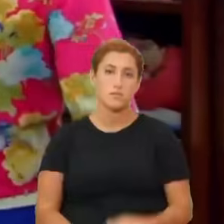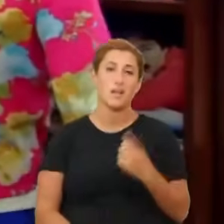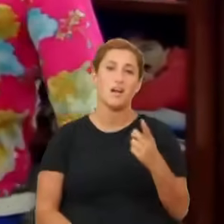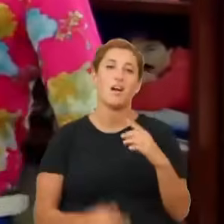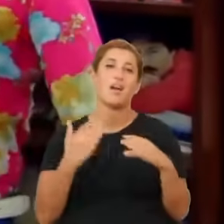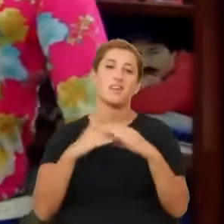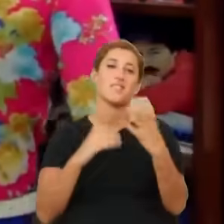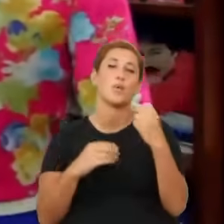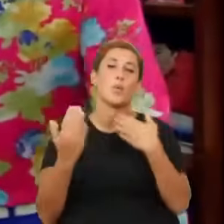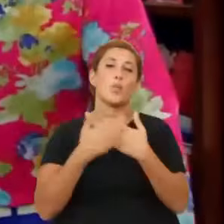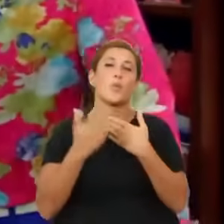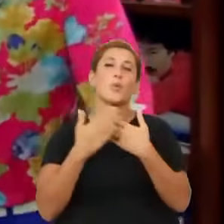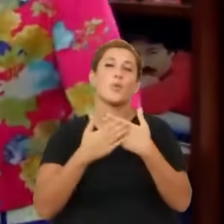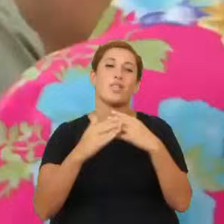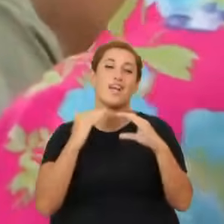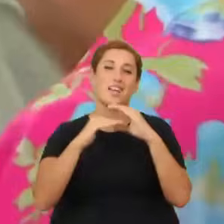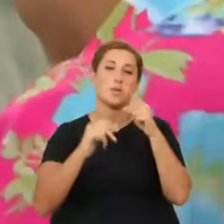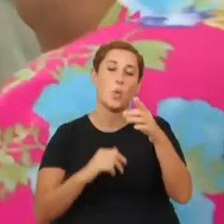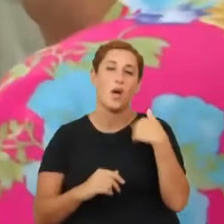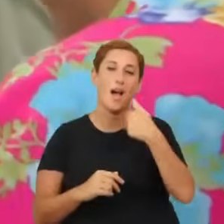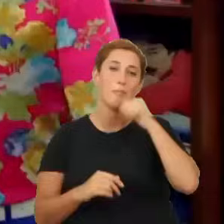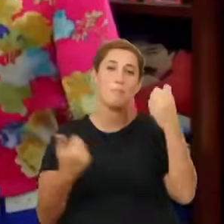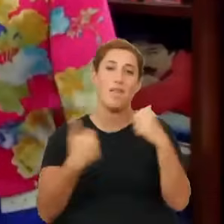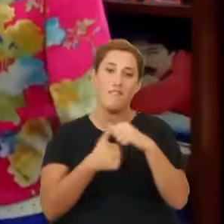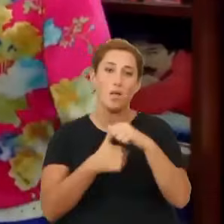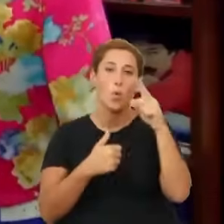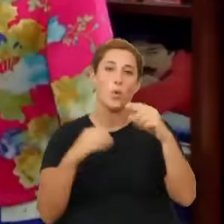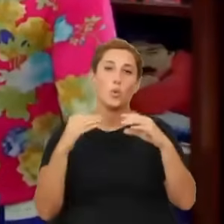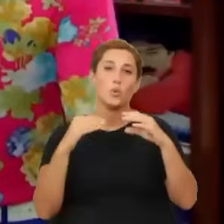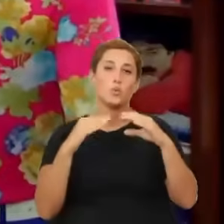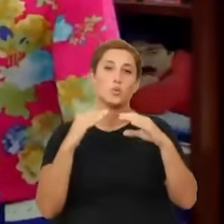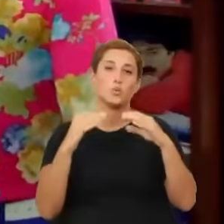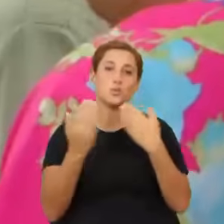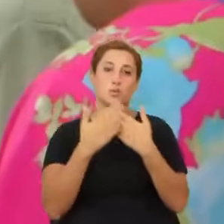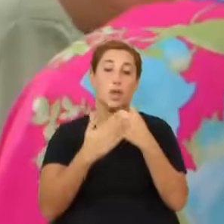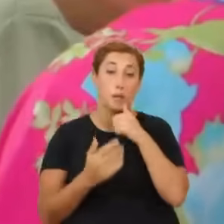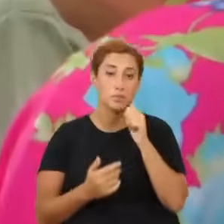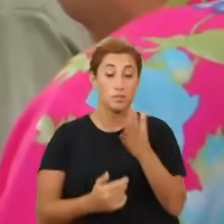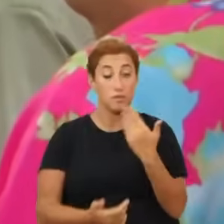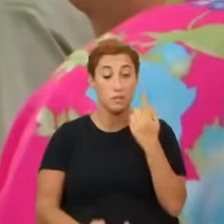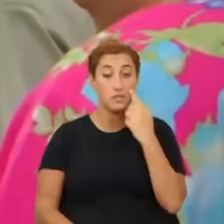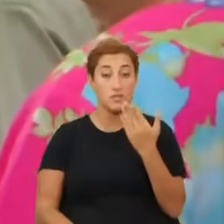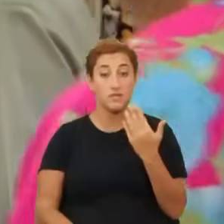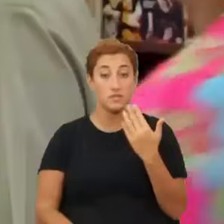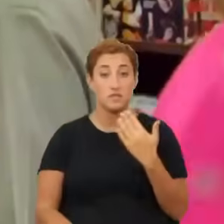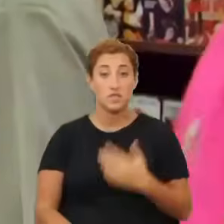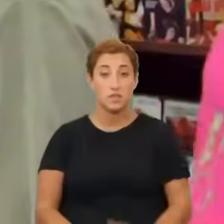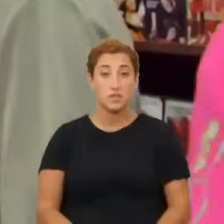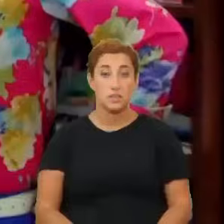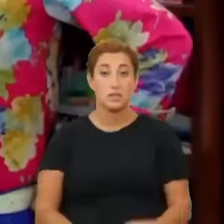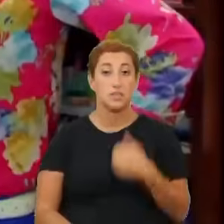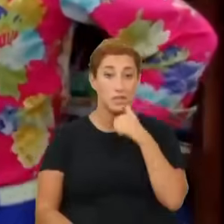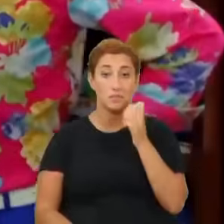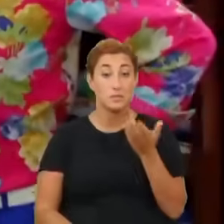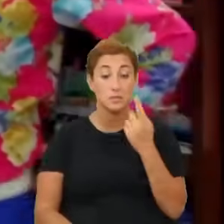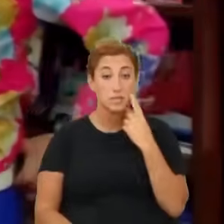Abimin kaseti, düğün kaseti de başkomiserim. Abim evlendi de onun düğün, abimin... Ver bakalım, ver. Abin